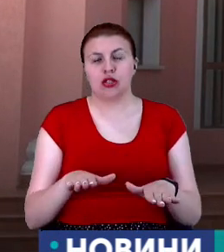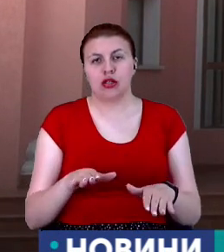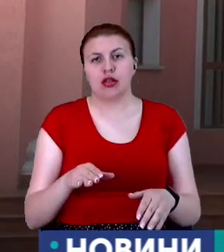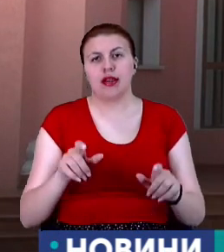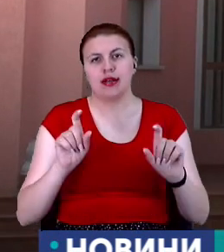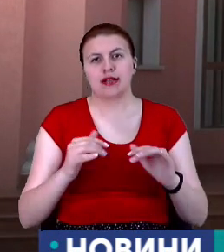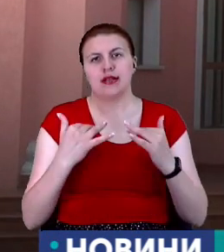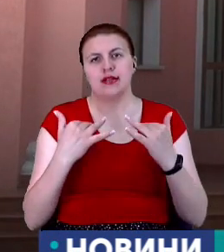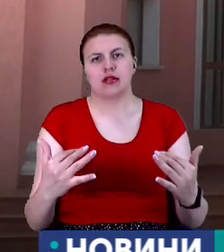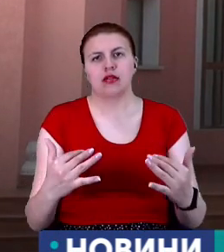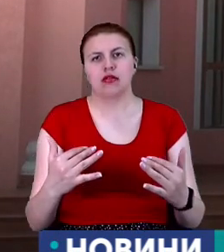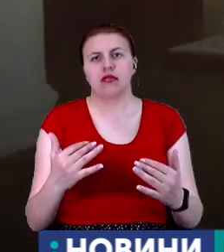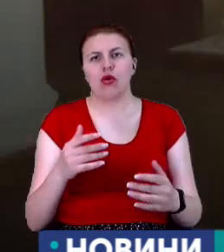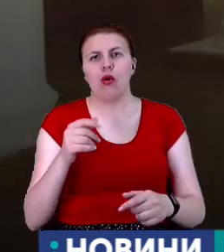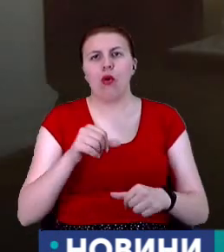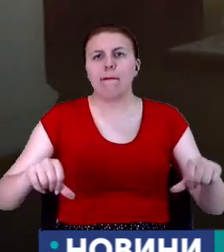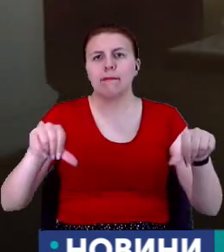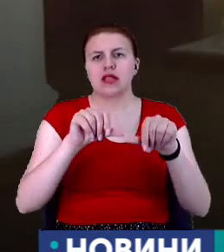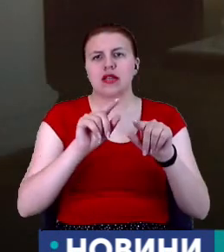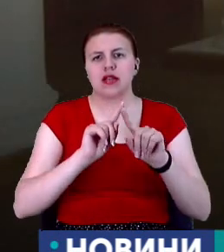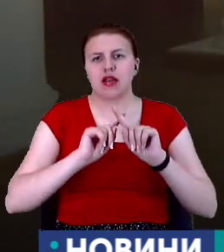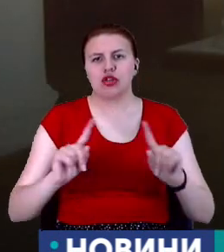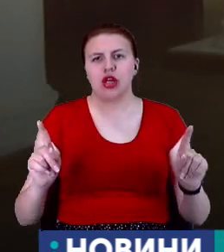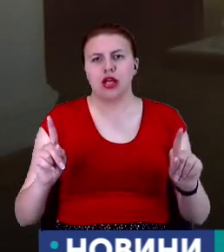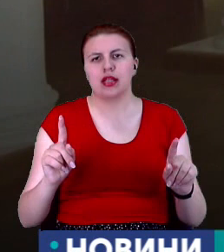комісії з надзвичайних ситуацій. Сьогодні уточнили